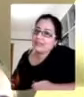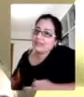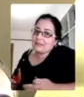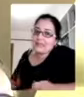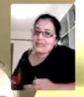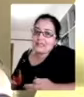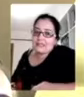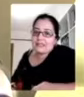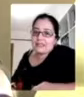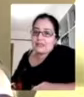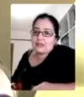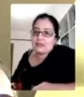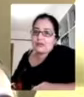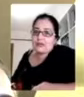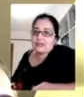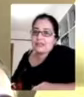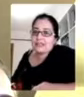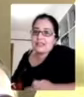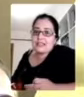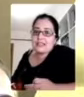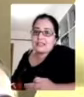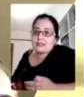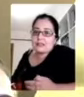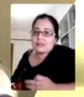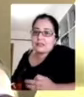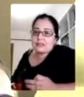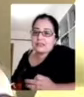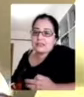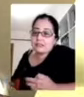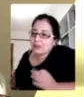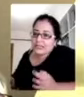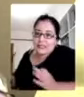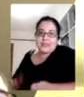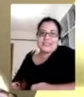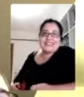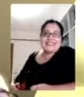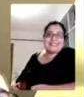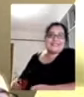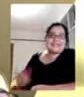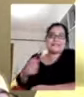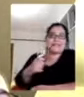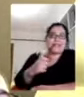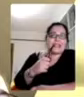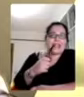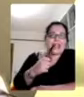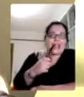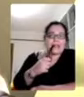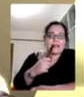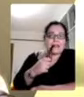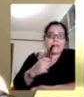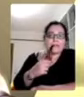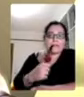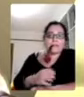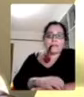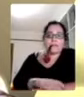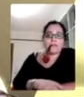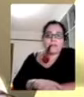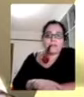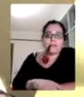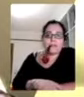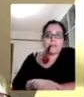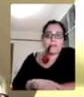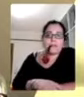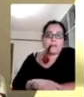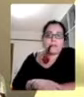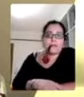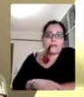diyorum. Bu aralar maalesef yokum çok fazla. Bu kadar benden. Daha sonra dediğiniz Elif Hanım artık biz bir